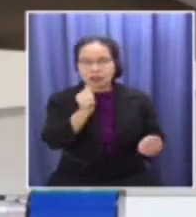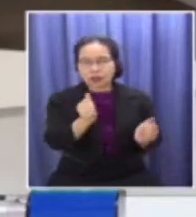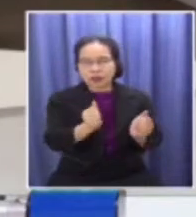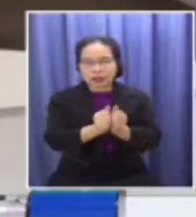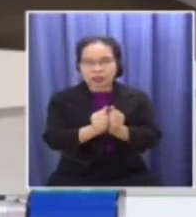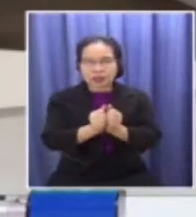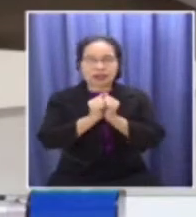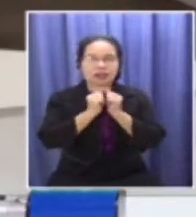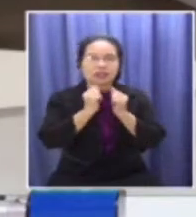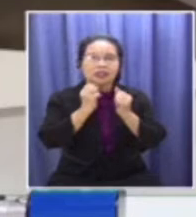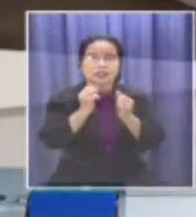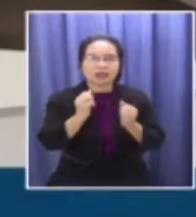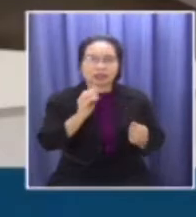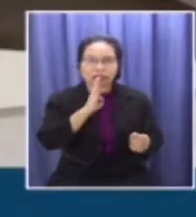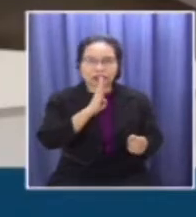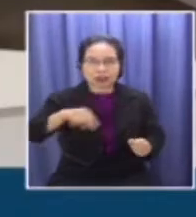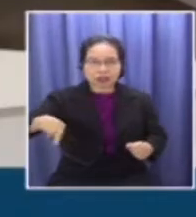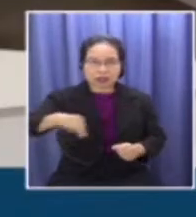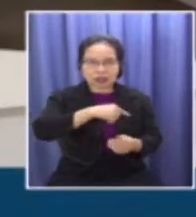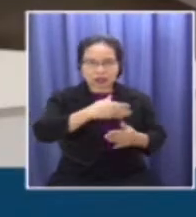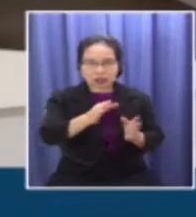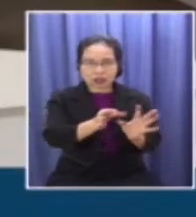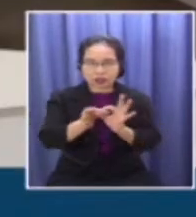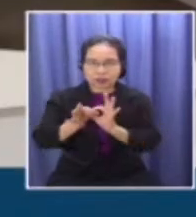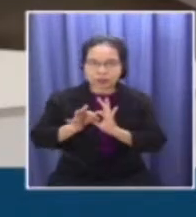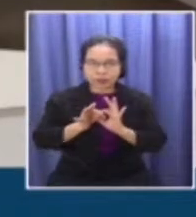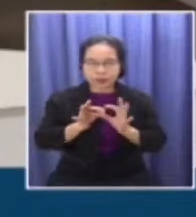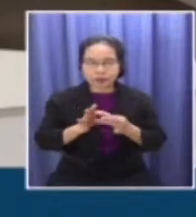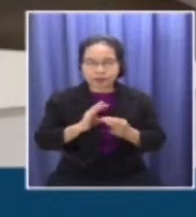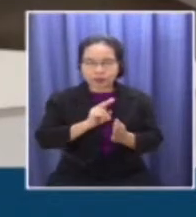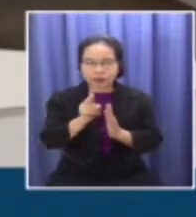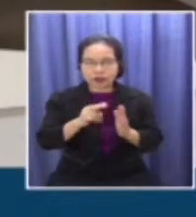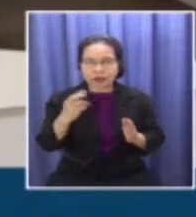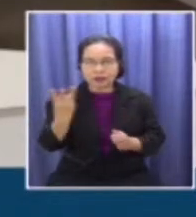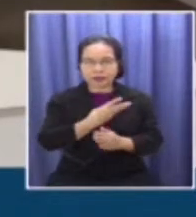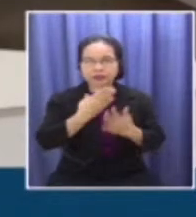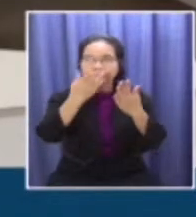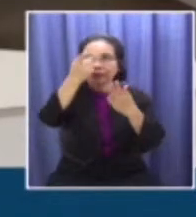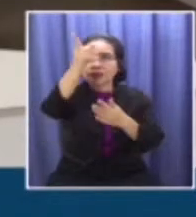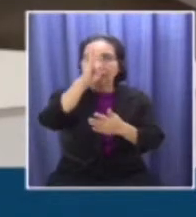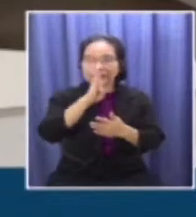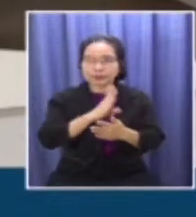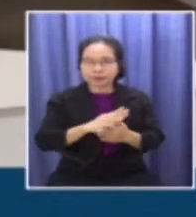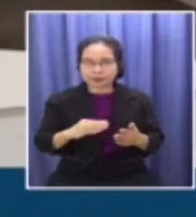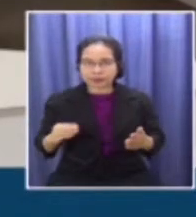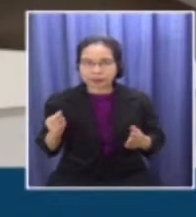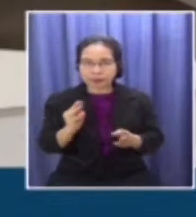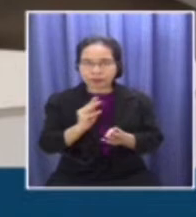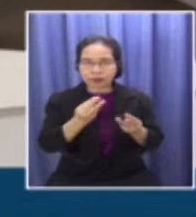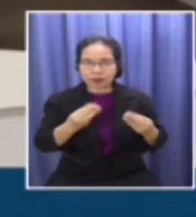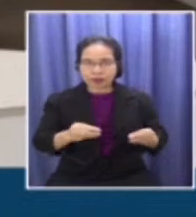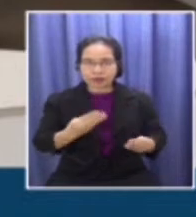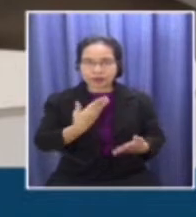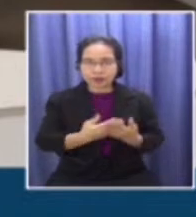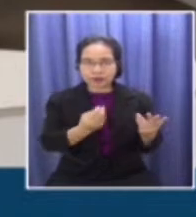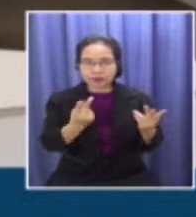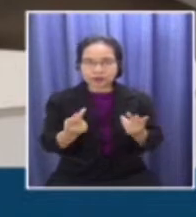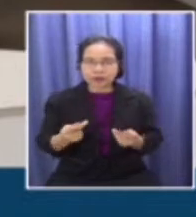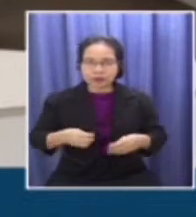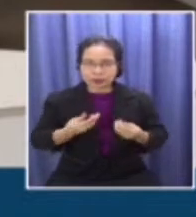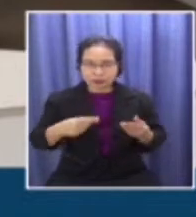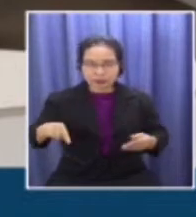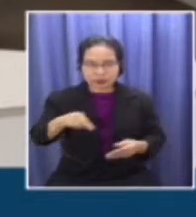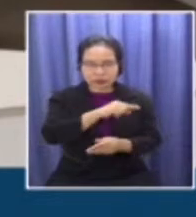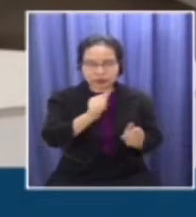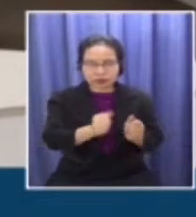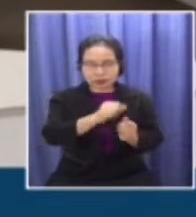Panginoon sa isa pang mabuting yɛtɔn sa afrɛ. Wogyina yɛsrɛ mo sɛ monka yɛn ho dɔn yi mu na yɛnsua